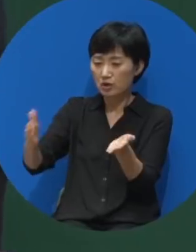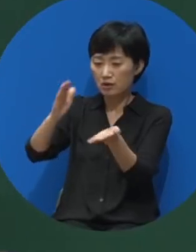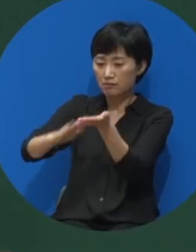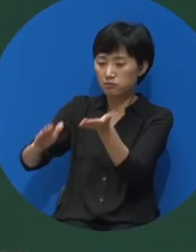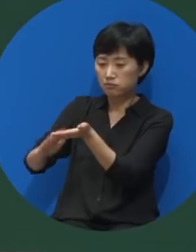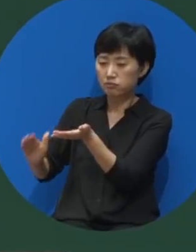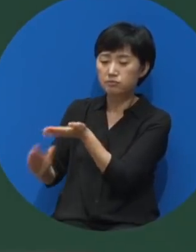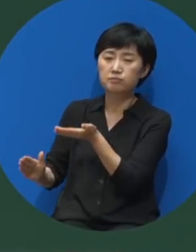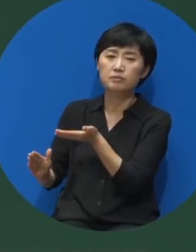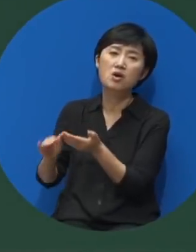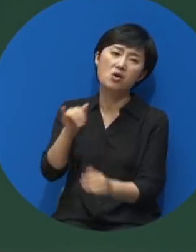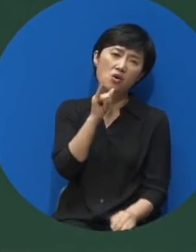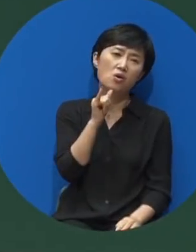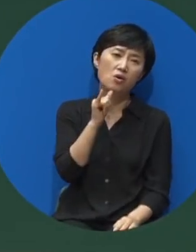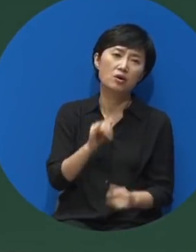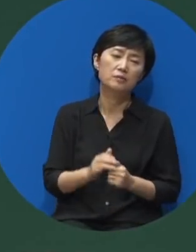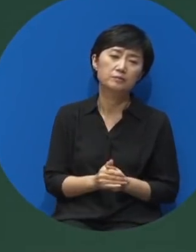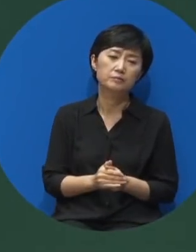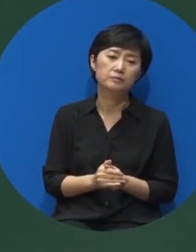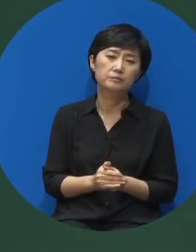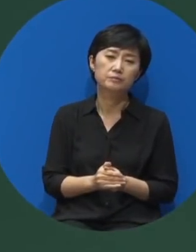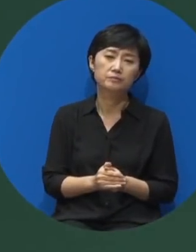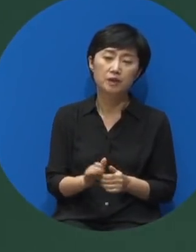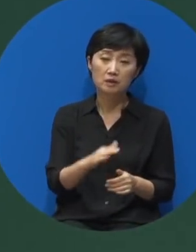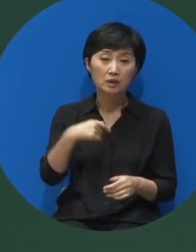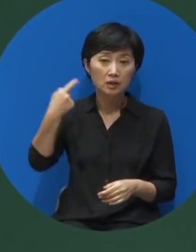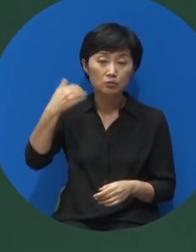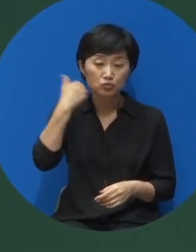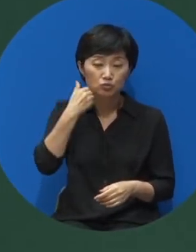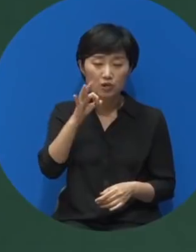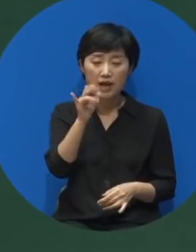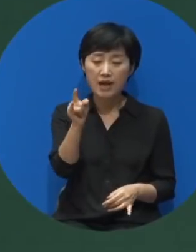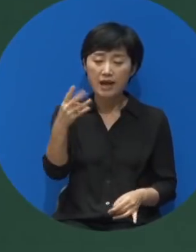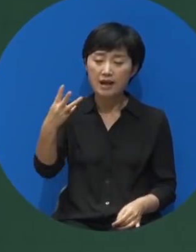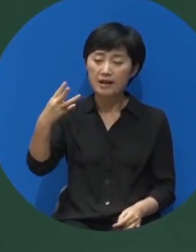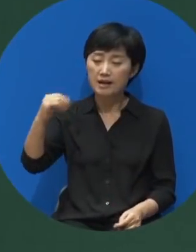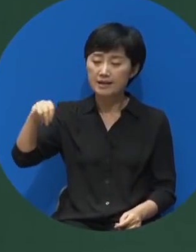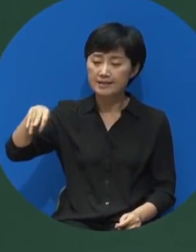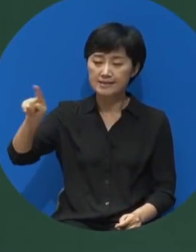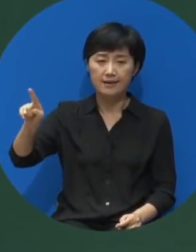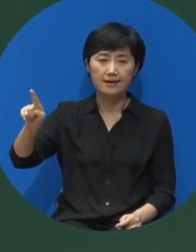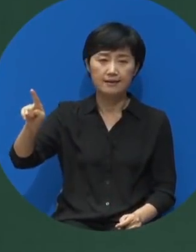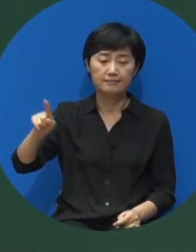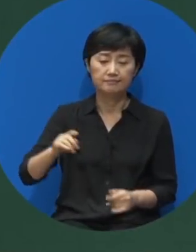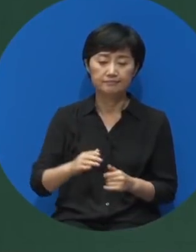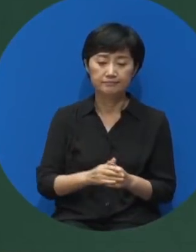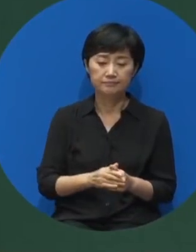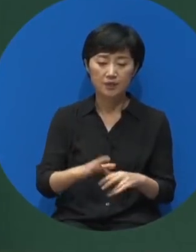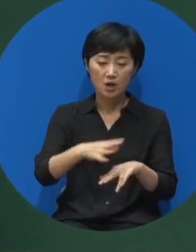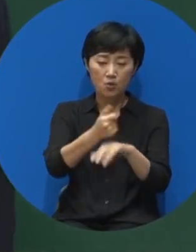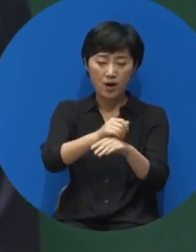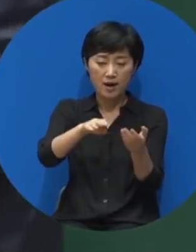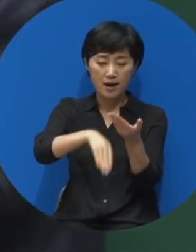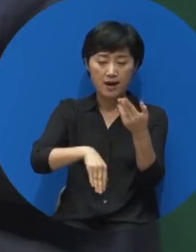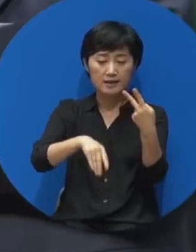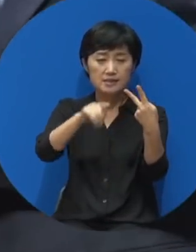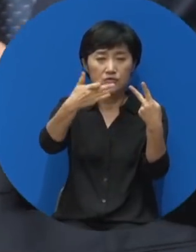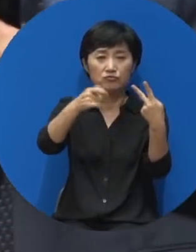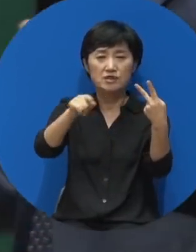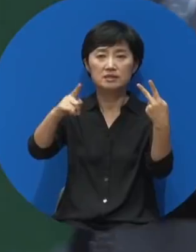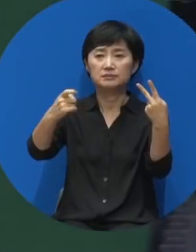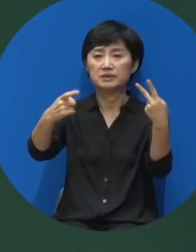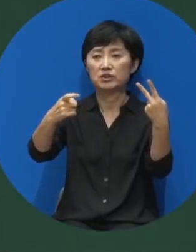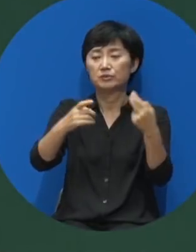而且这个祝福原本正在流传下来。 자, 이게 이제는 엘리사에게로 갑니다. 这传达到伊丽莎。 열왕기 2장 9절 10절 11절